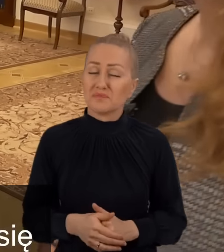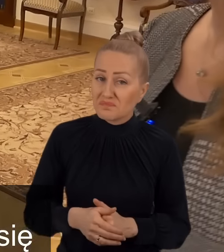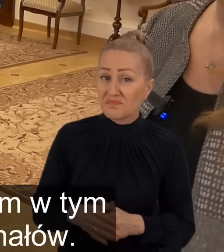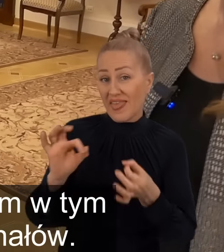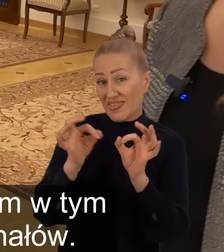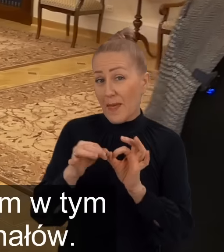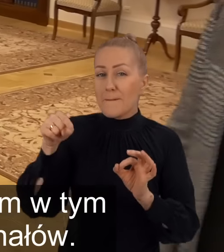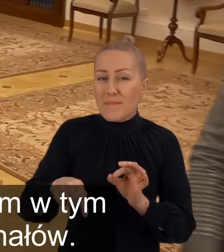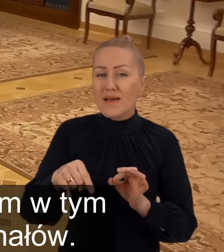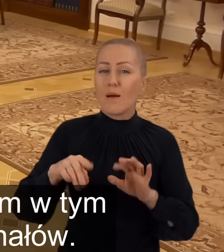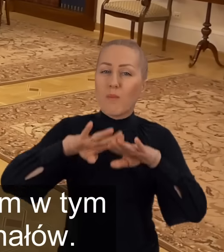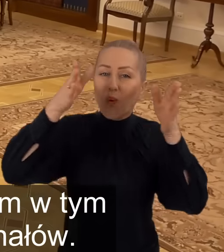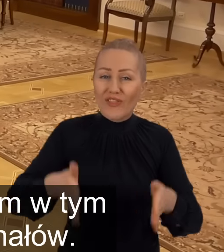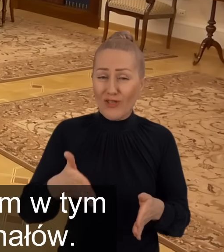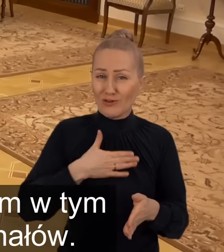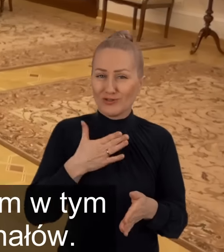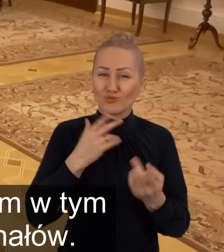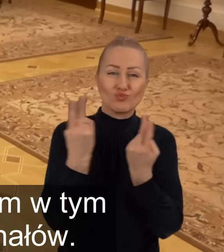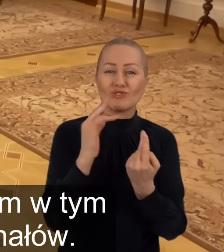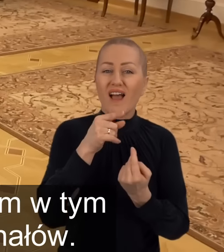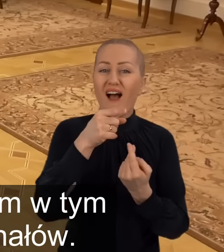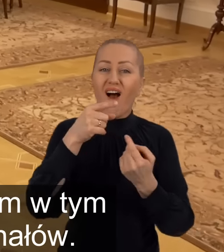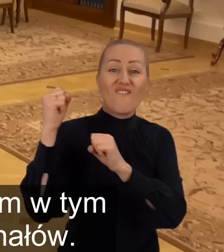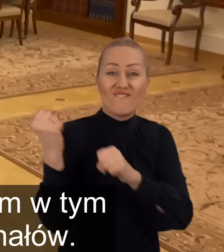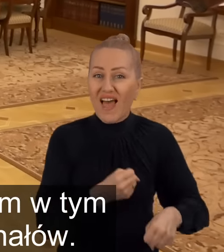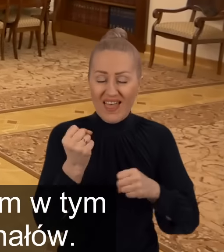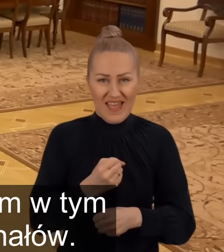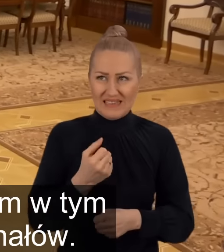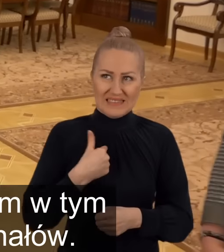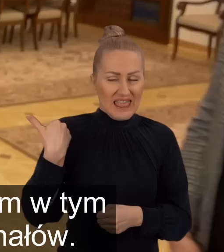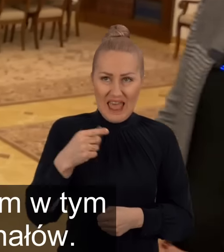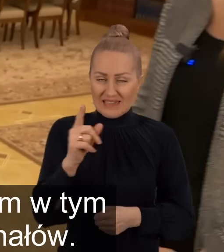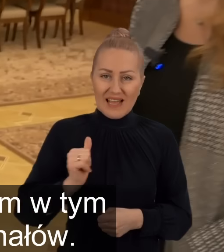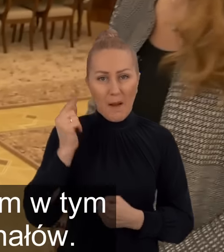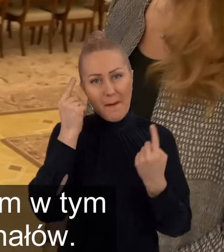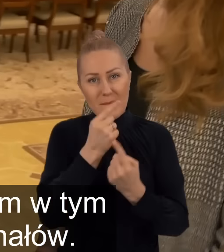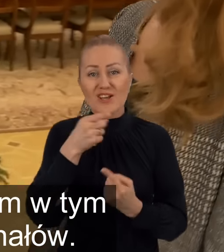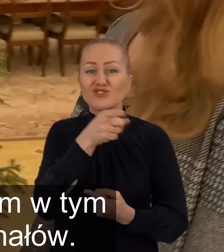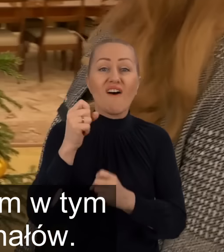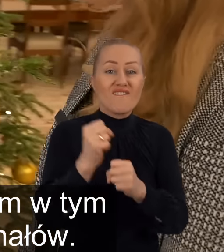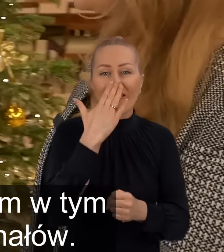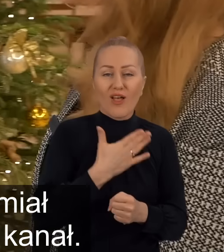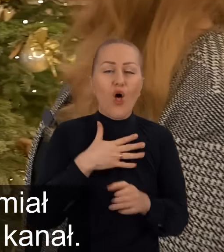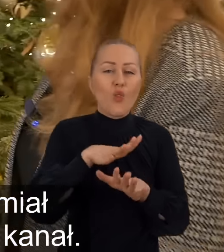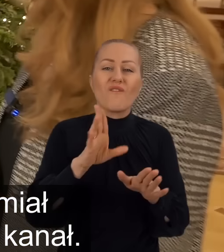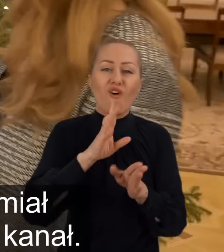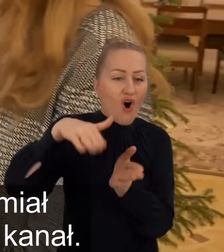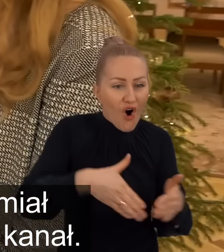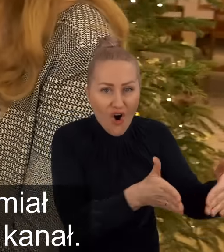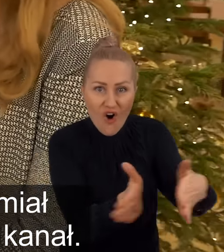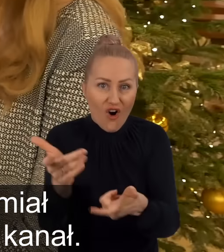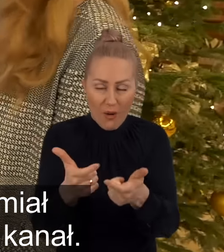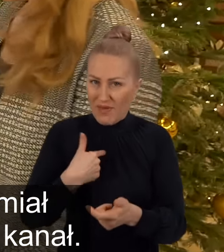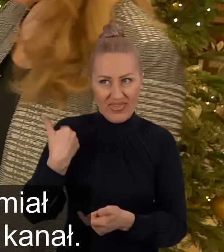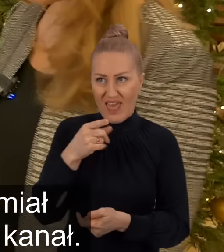miał kojarzyć się z Wenecją, nie kojarzył się Sejm z nim w tym sensie, że w Wenecji jest dużo kanałów. Nie chciałbym, żeby